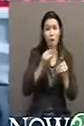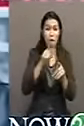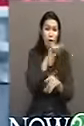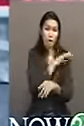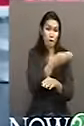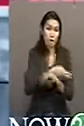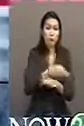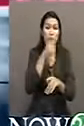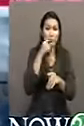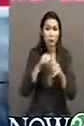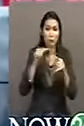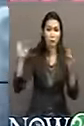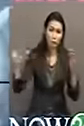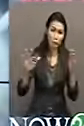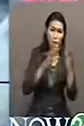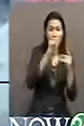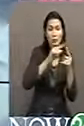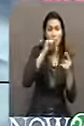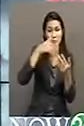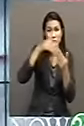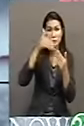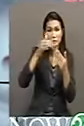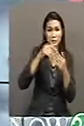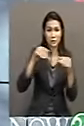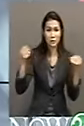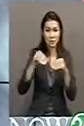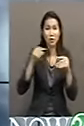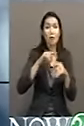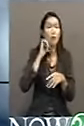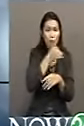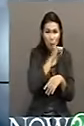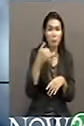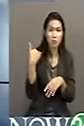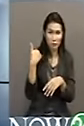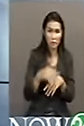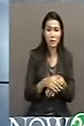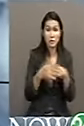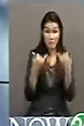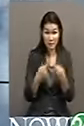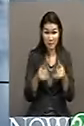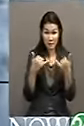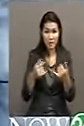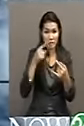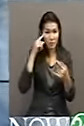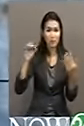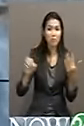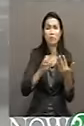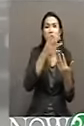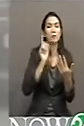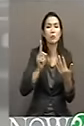ำลังเคลื่อนตัวไปทางตอนเหนือนะครับซึ่งก็จะเฉียดกับประเทศไต้หวันด้วยแต่ว่าพายุลูกนี้จะไม่ขึ้นฝั่ง